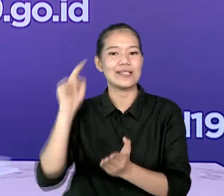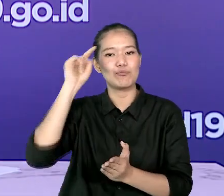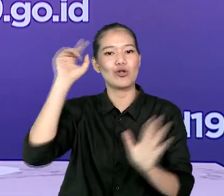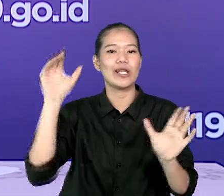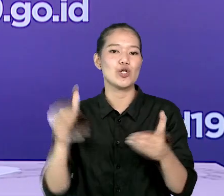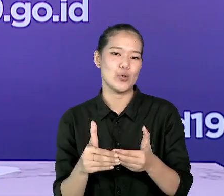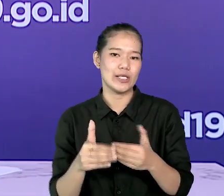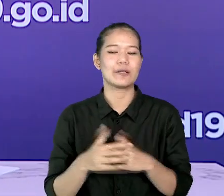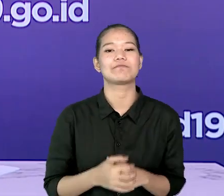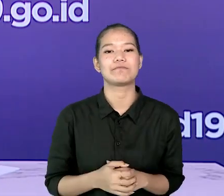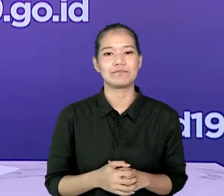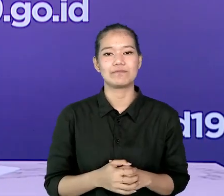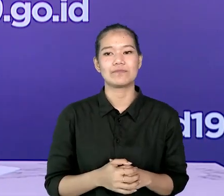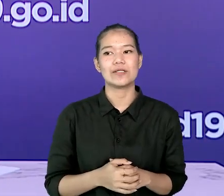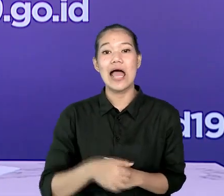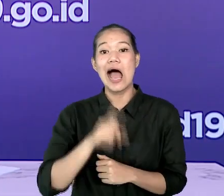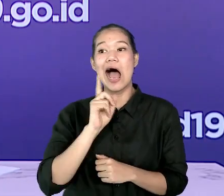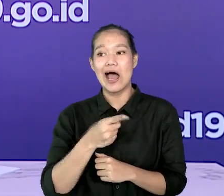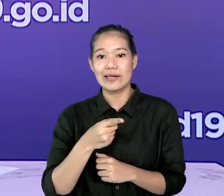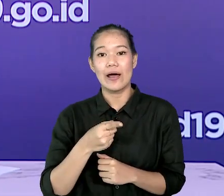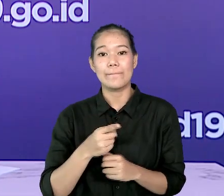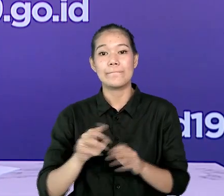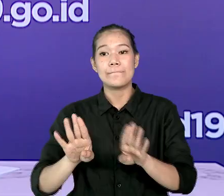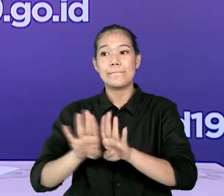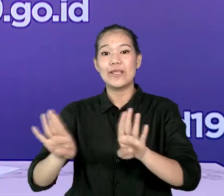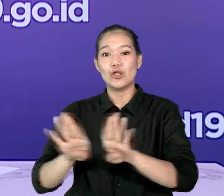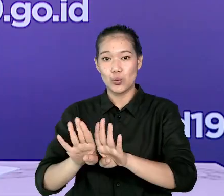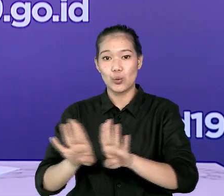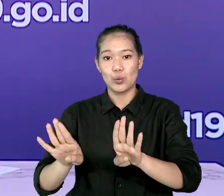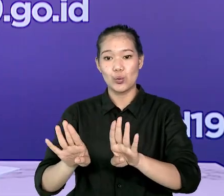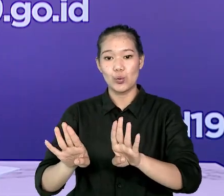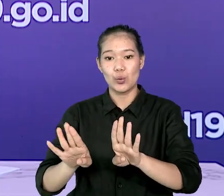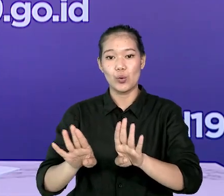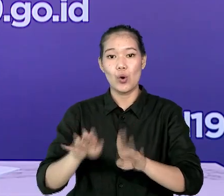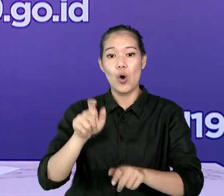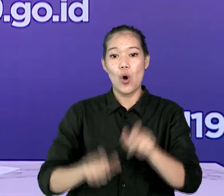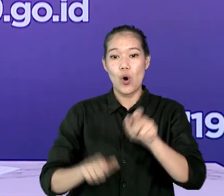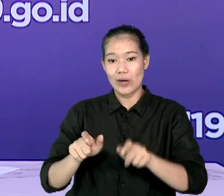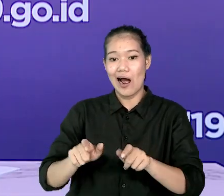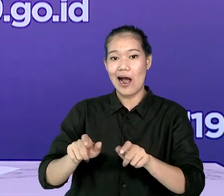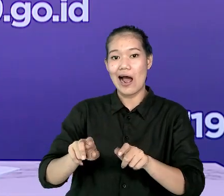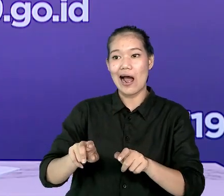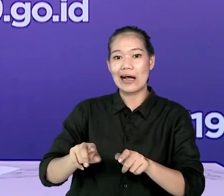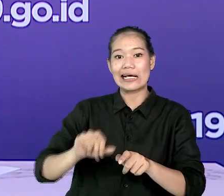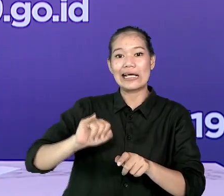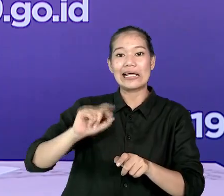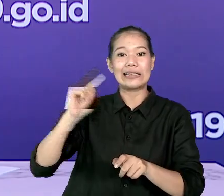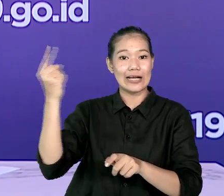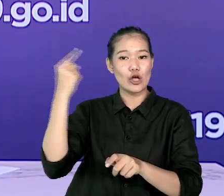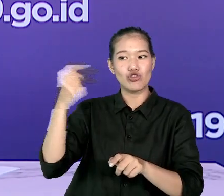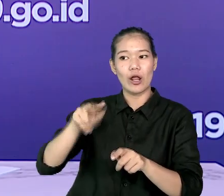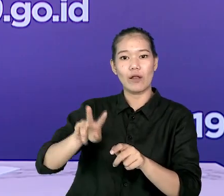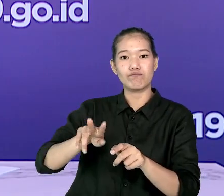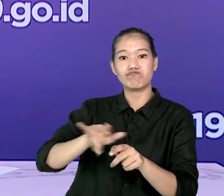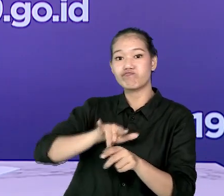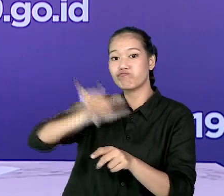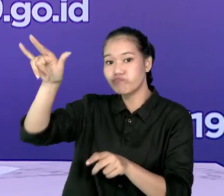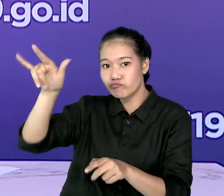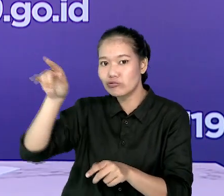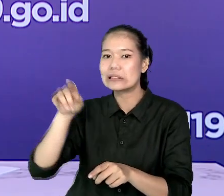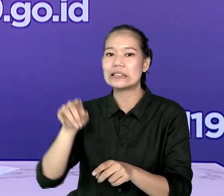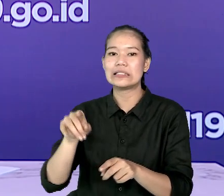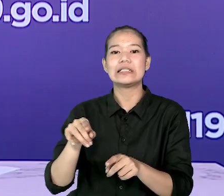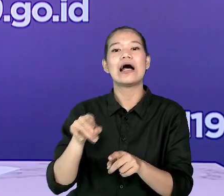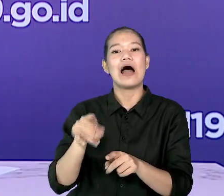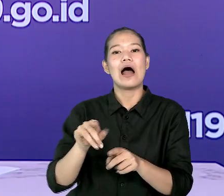Lindungi. Diterapkannya pembatasan pintu masuk perjalanan penumpang internasional dengan rincian, pintu masuk